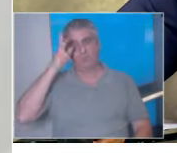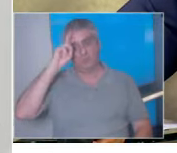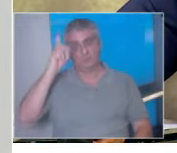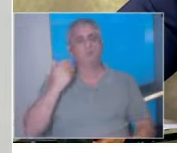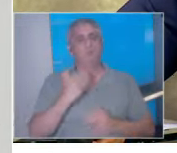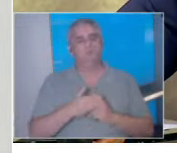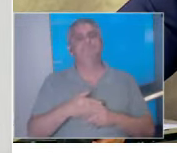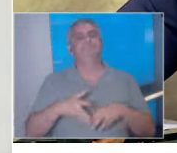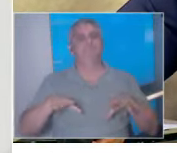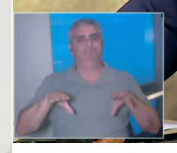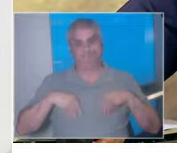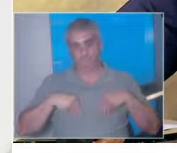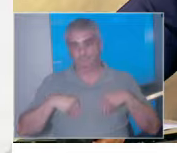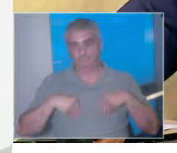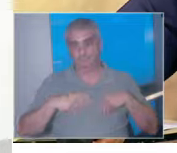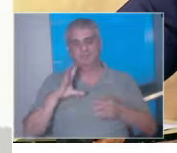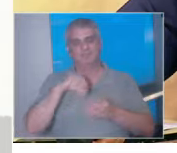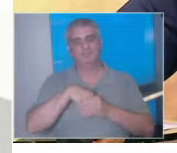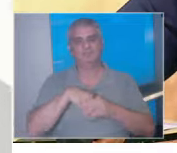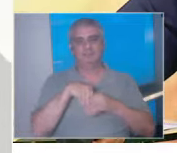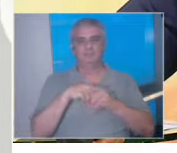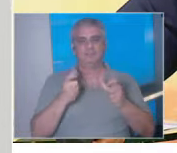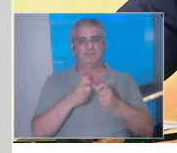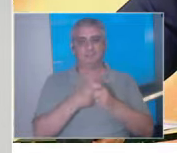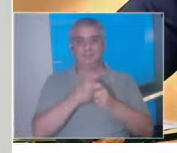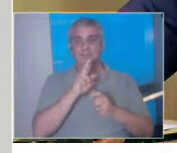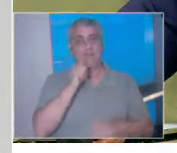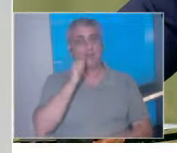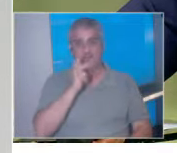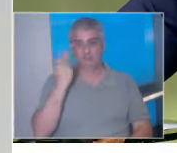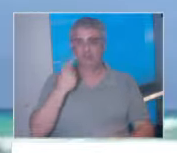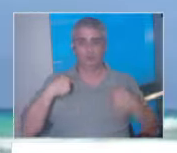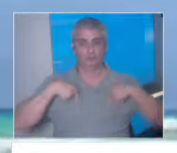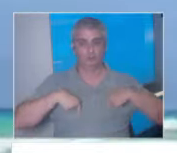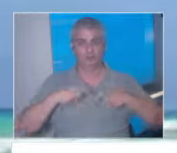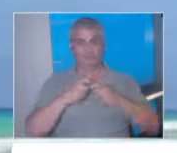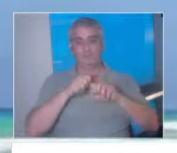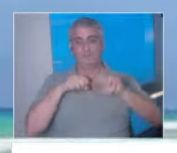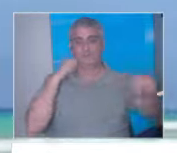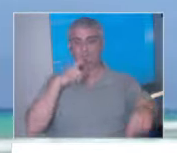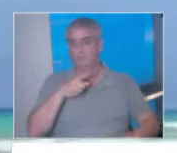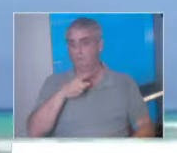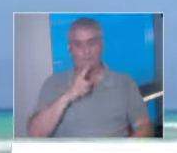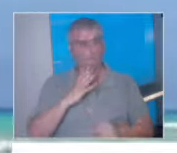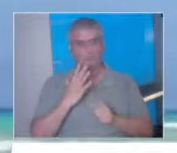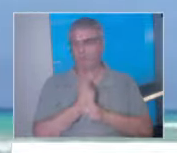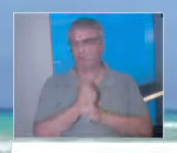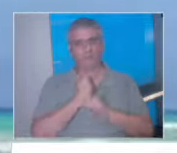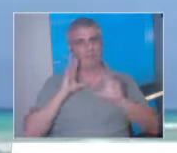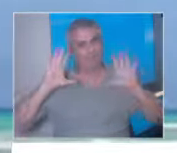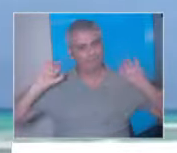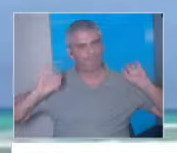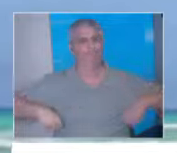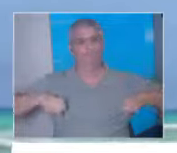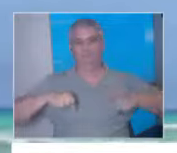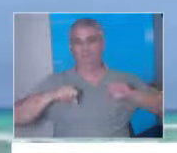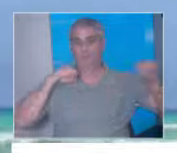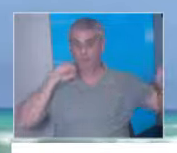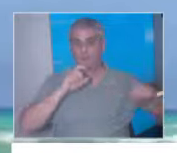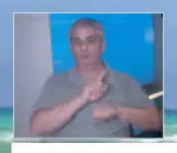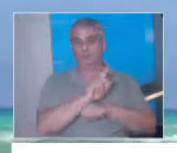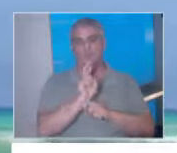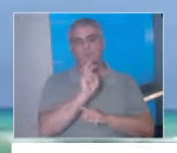בסופו של דבר קיבל אותו, הוא הערב אותו בתוך סיעת תכלת לבן, הוא היה יושב ראש הסיעה בהסתדרות, הוא לא הצליח לכבוש את ההסתדרות, בתקופה